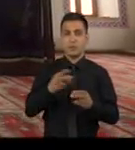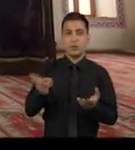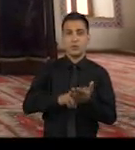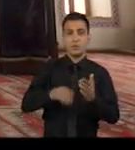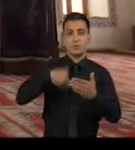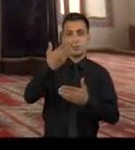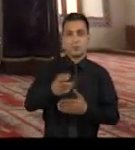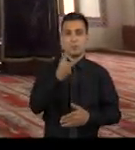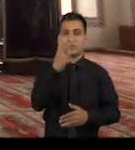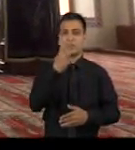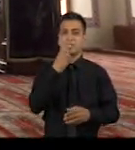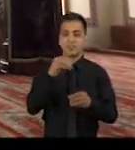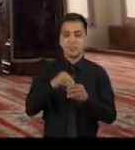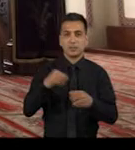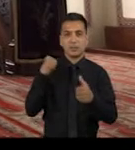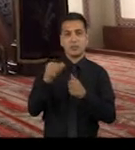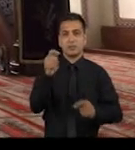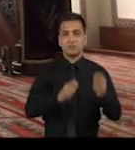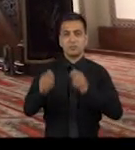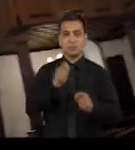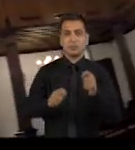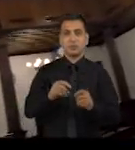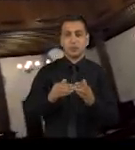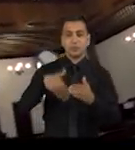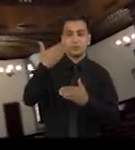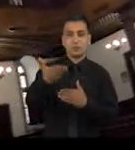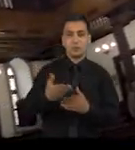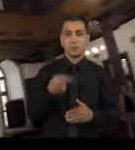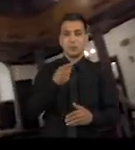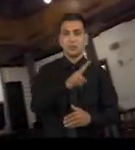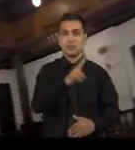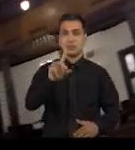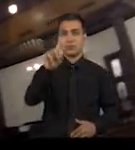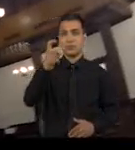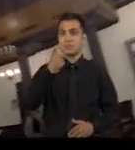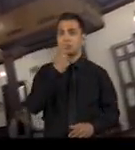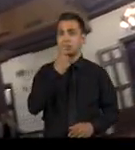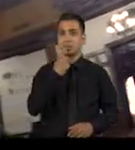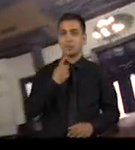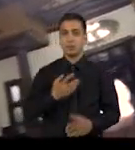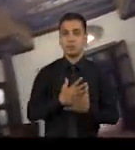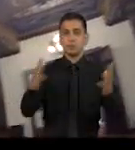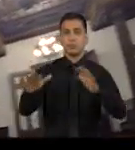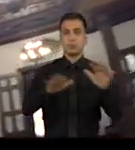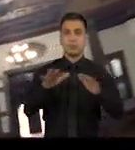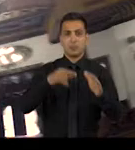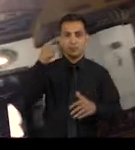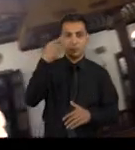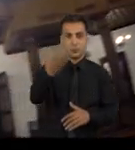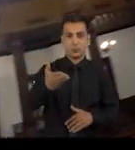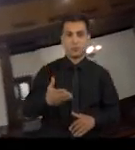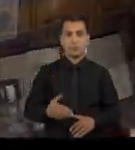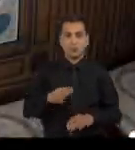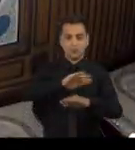vefatından sonraki birkaç yıl içinde yapılmıştır. Ardından 1719 yılındaki büyük depremden